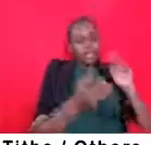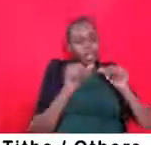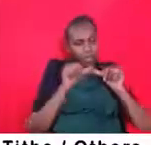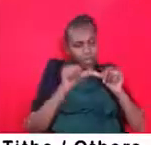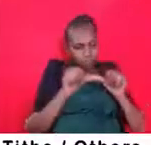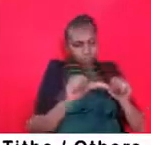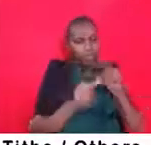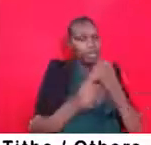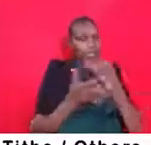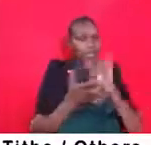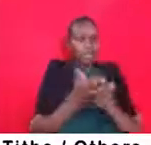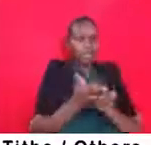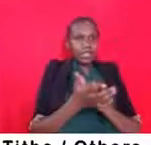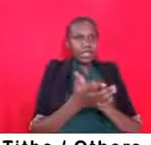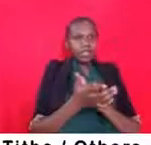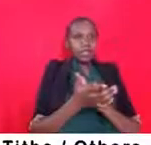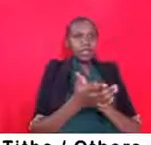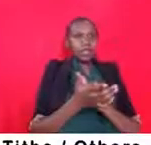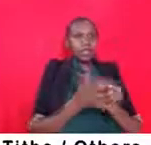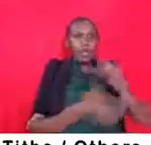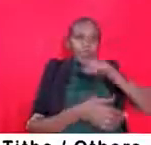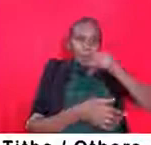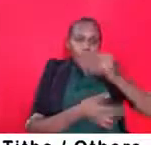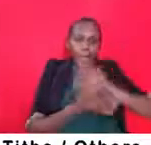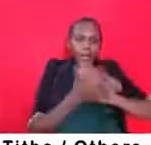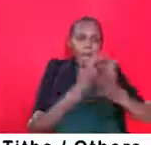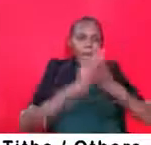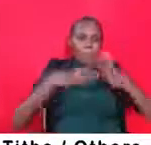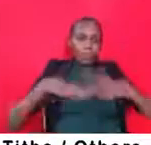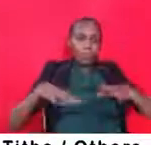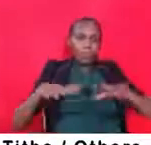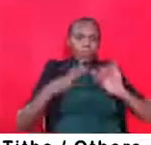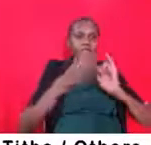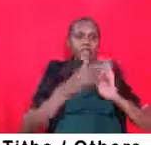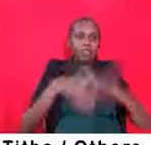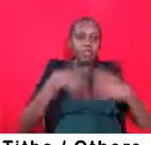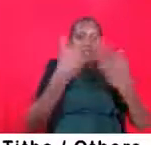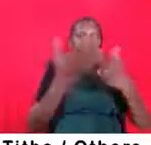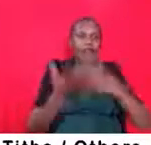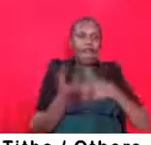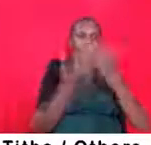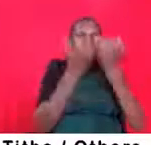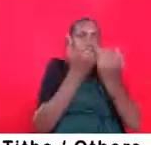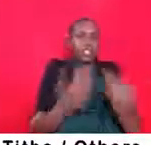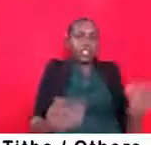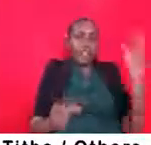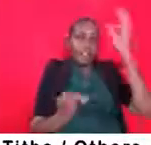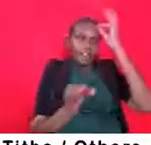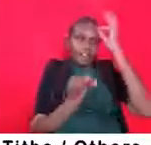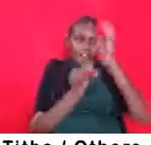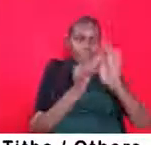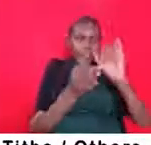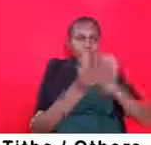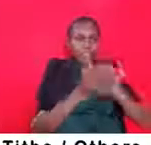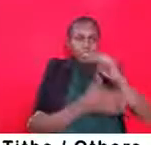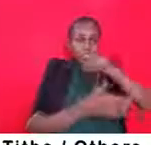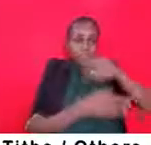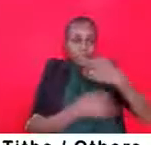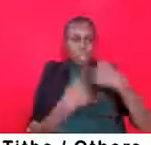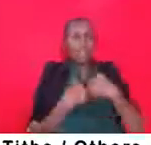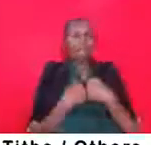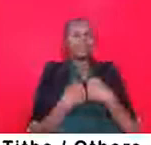zaidi. Wacheni tuwe watu ambao tutapatia watoto wetu imani ambayo sisi